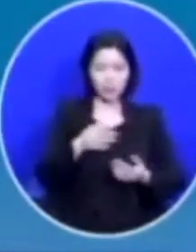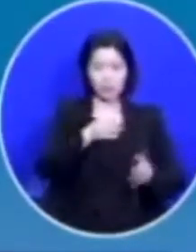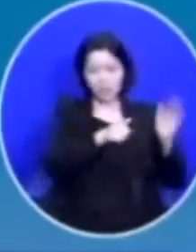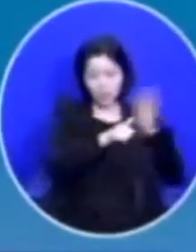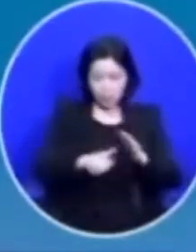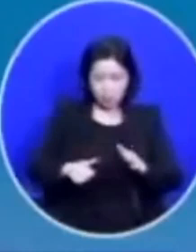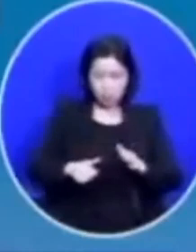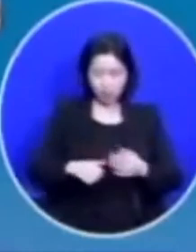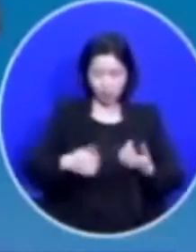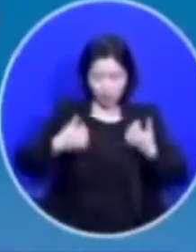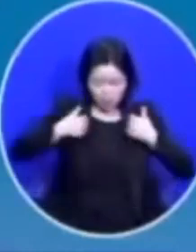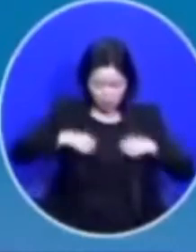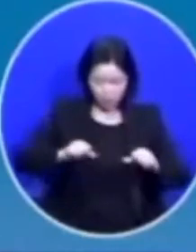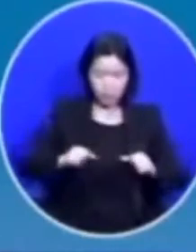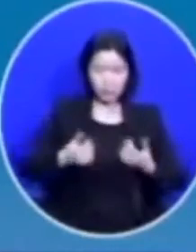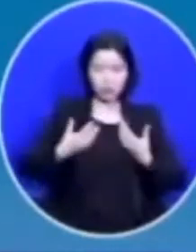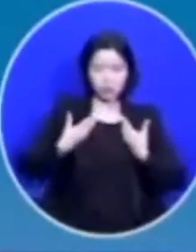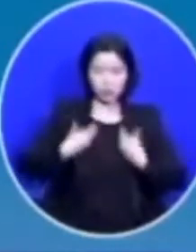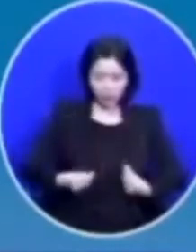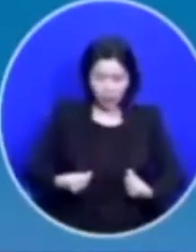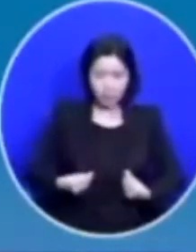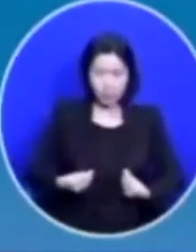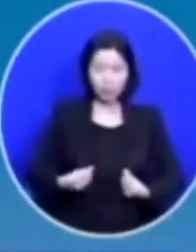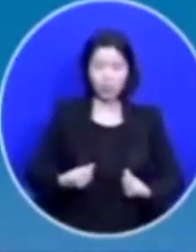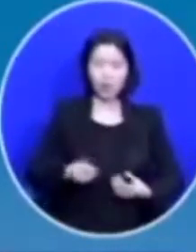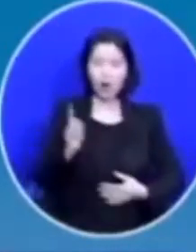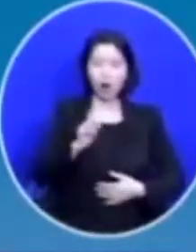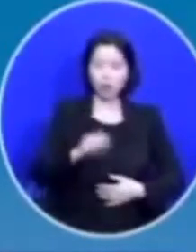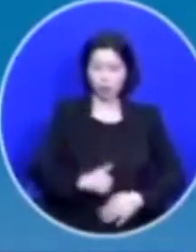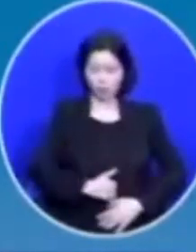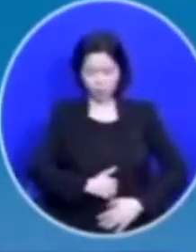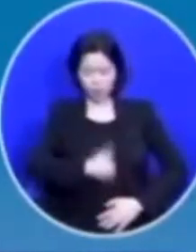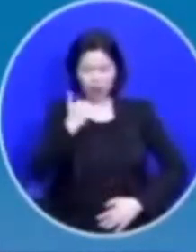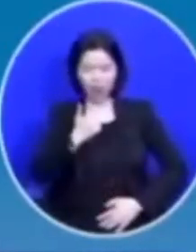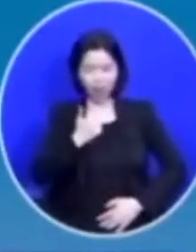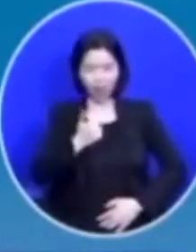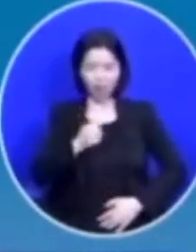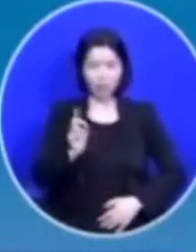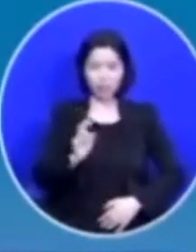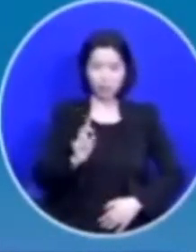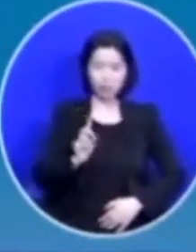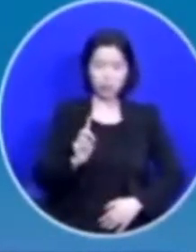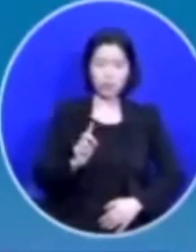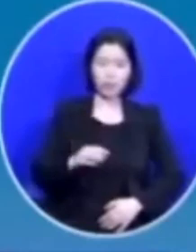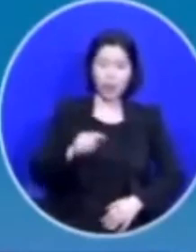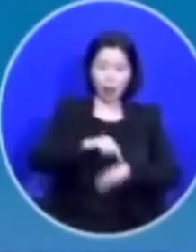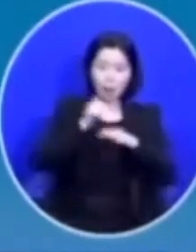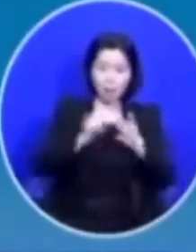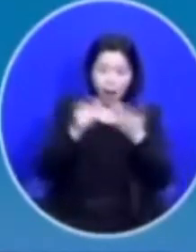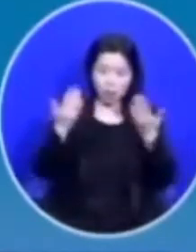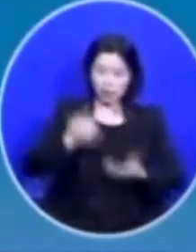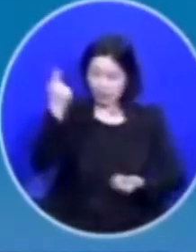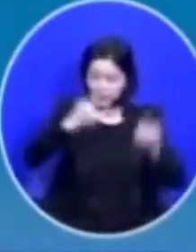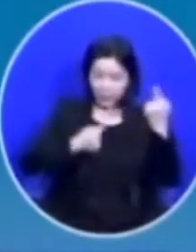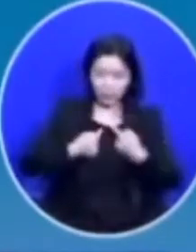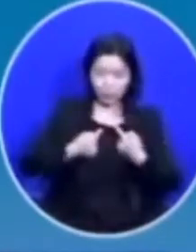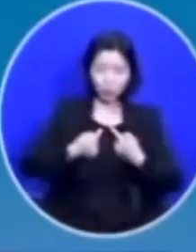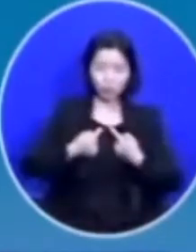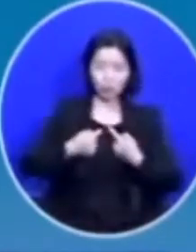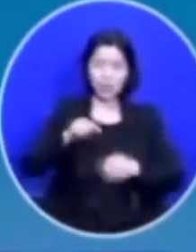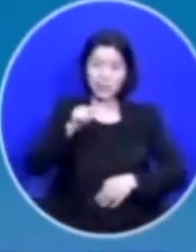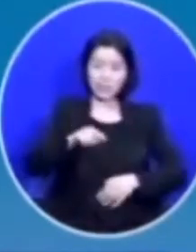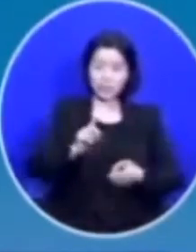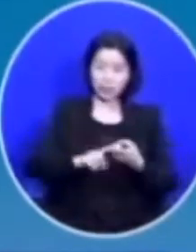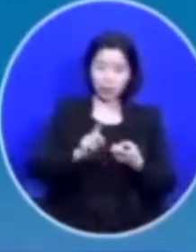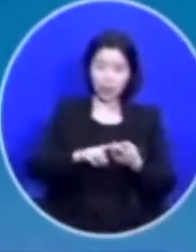낙심 좌절 어떤 때는 뭐 화나는 일 마음에 받은 상처 그런게